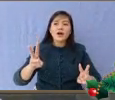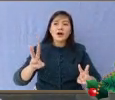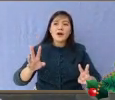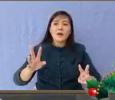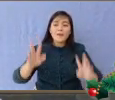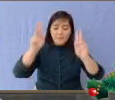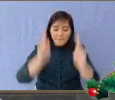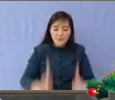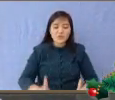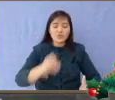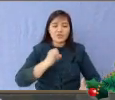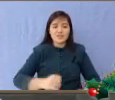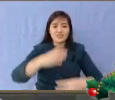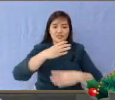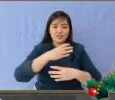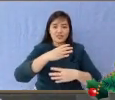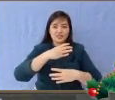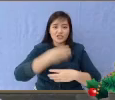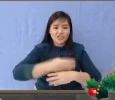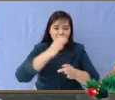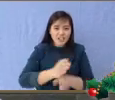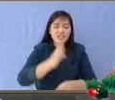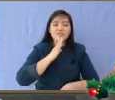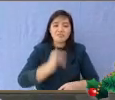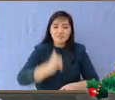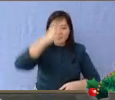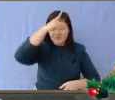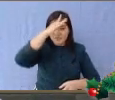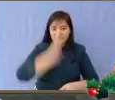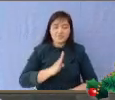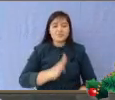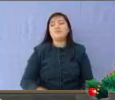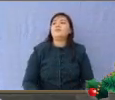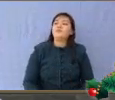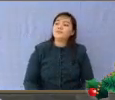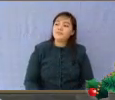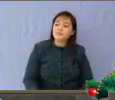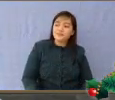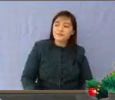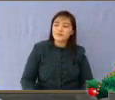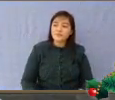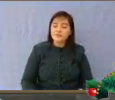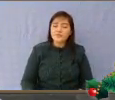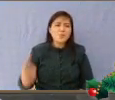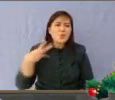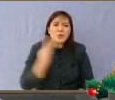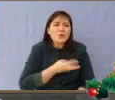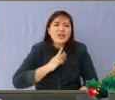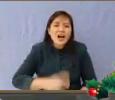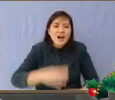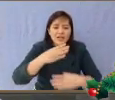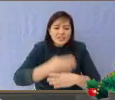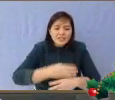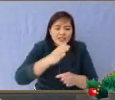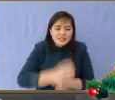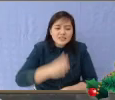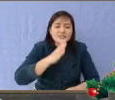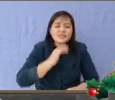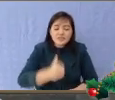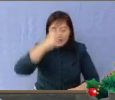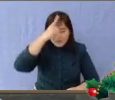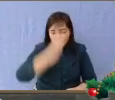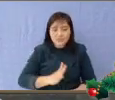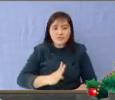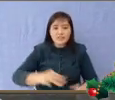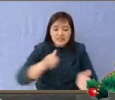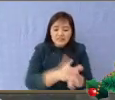of the ground and breathed into his nostrils the breath of life, and man became a living soul. That's how special